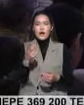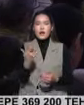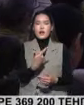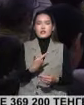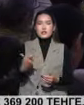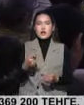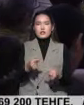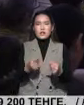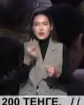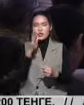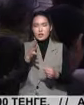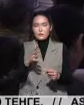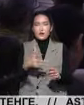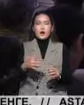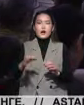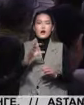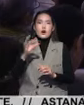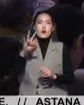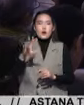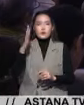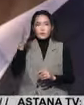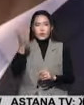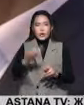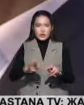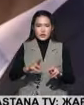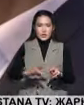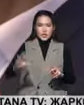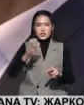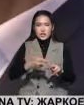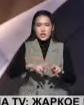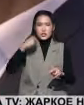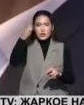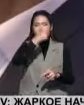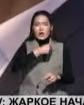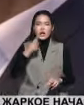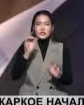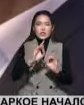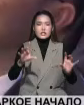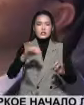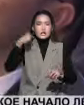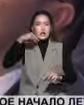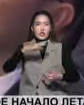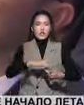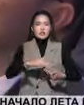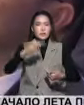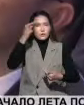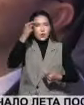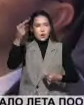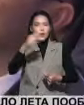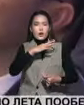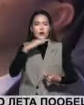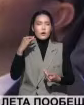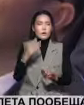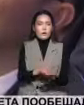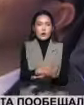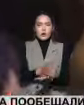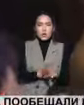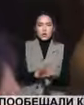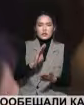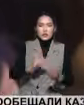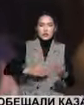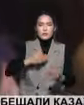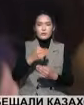преддверии саммита будущего ООН в сентябре этого года Касым-Жомарт Токаев призвал мировое сообщество задуматься о многостороннем подходе с учетом всех